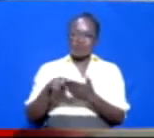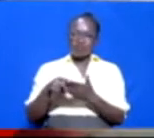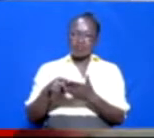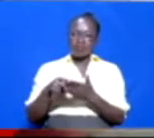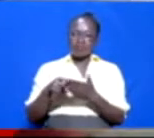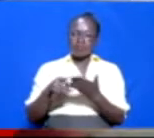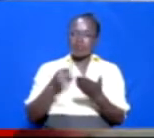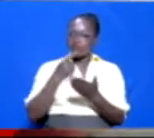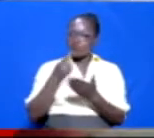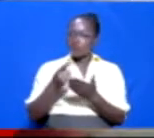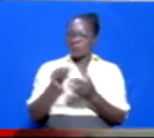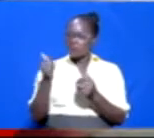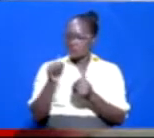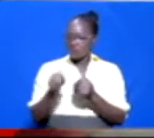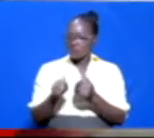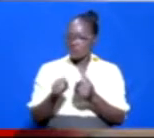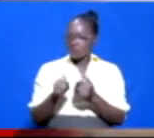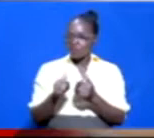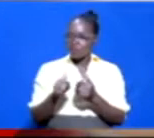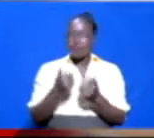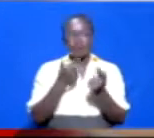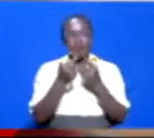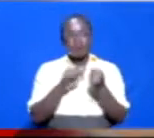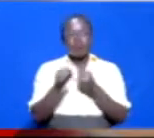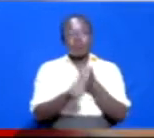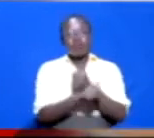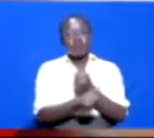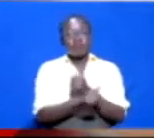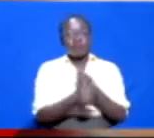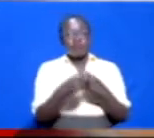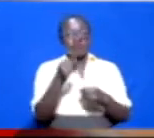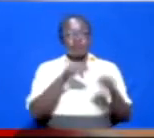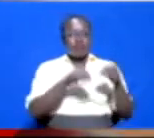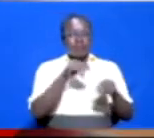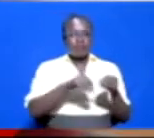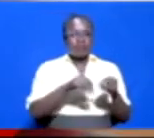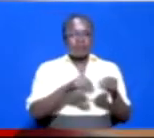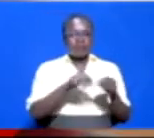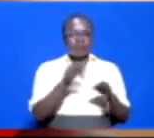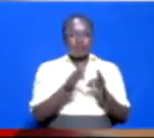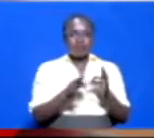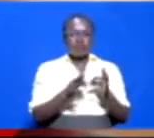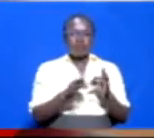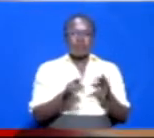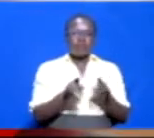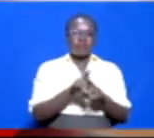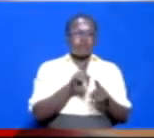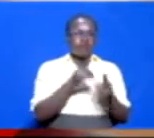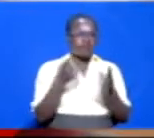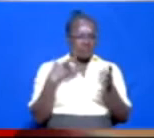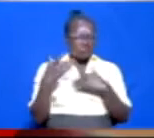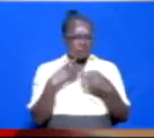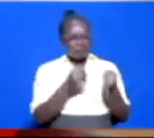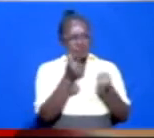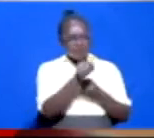uhakika hali itakuwa ni ipi. Tuzungumze kuhusiana na hatari ya kuelekea katika uchaguzi kukiwa bado masuala kama hayo hayajatatuliwa,